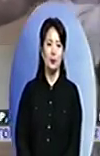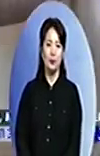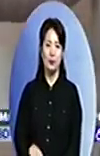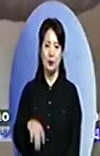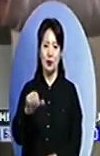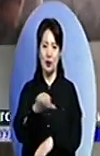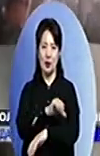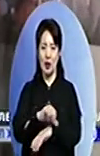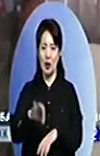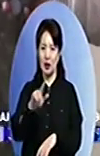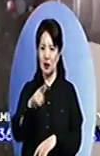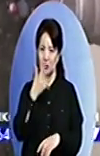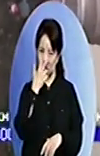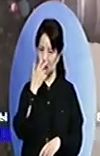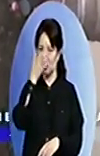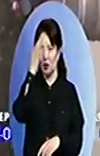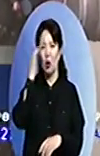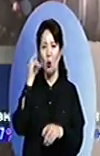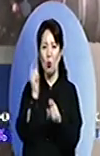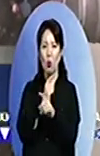Боруу юм байл шууд чинь.